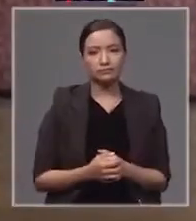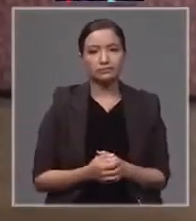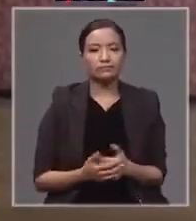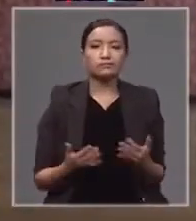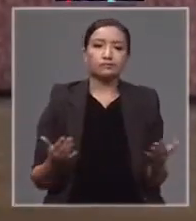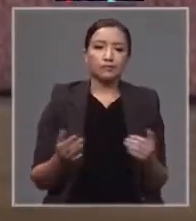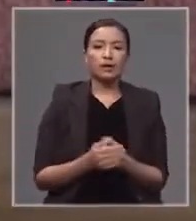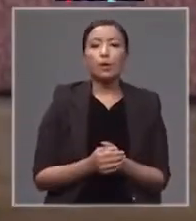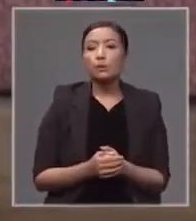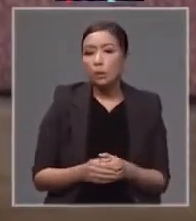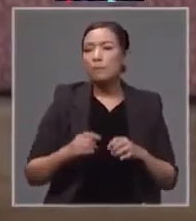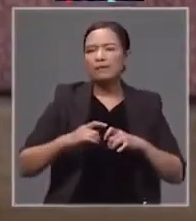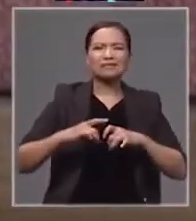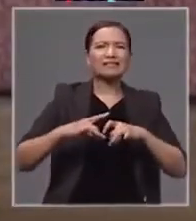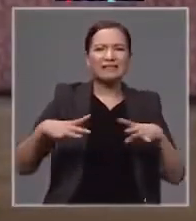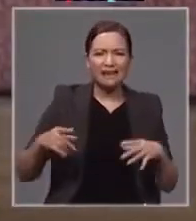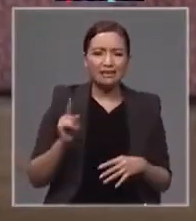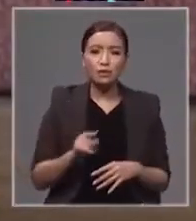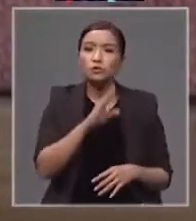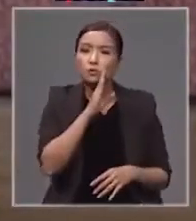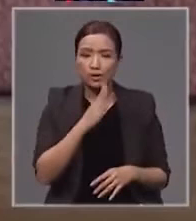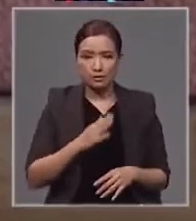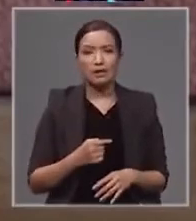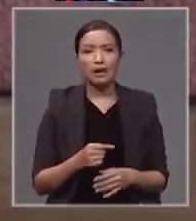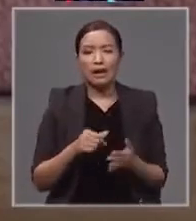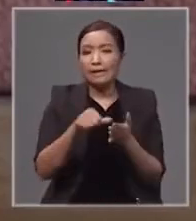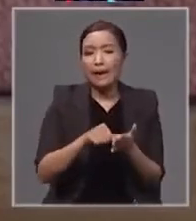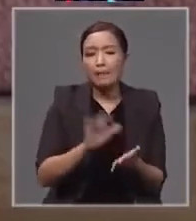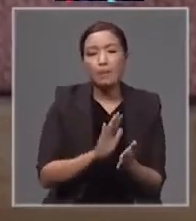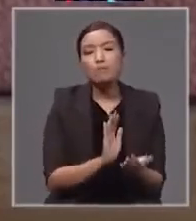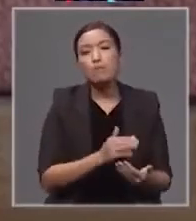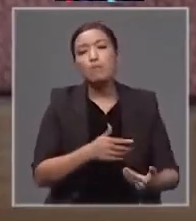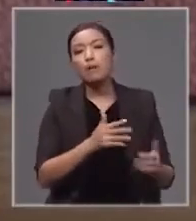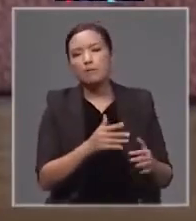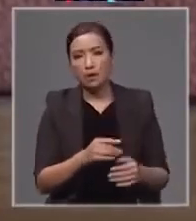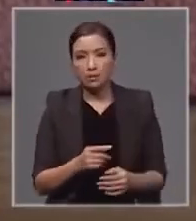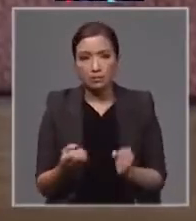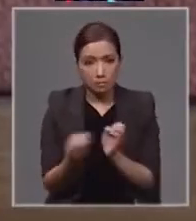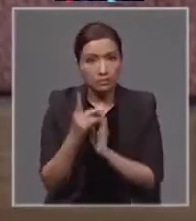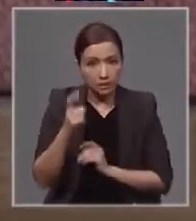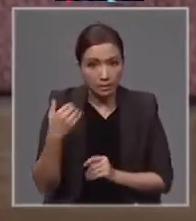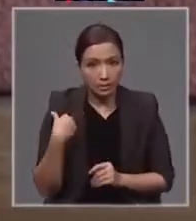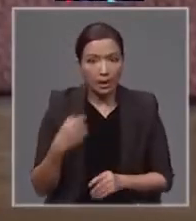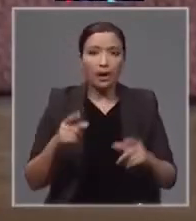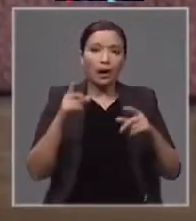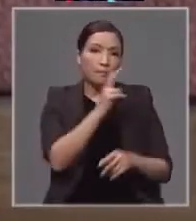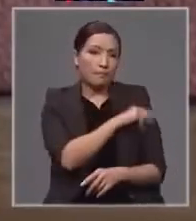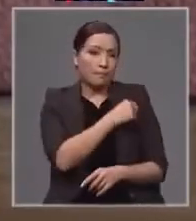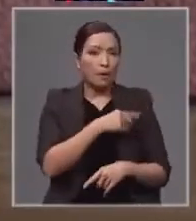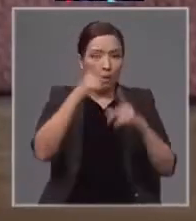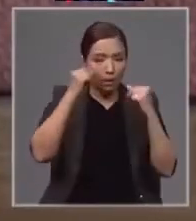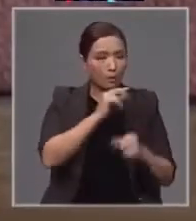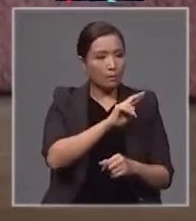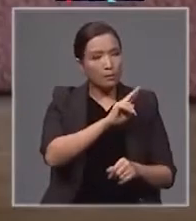หมครับว่าไอ้ความขัดแย้งที่มันเกิดขึ้นเนี่ยถ้าเราไม่รีบแก ้ แล้วเราปล่อยเอาไว้เนี่ยผลเสียเลยหมอก็เจอพยาบาลก็เจอโรงพยาบาล